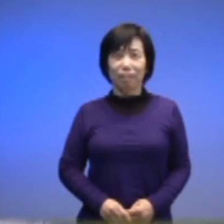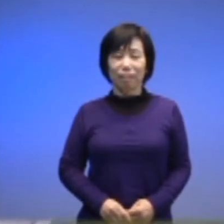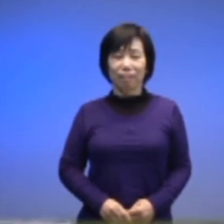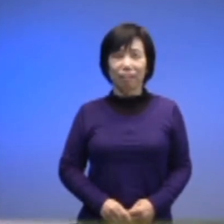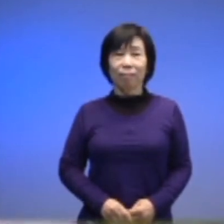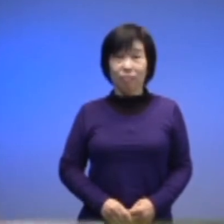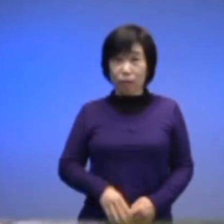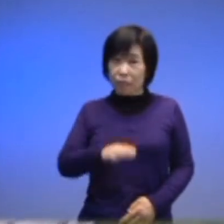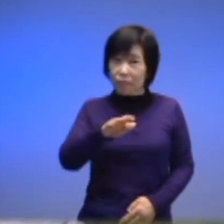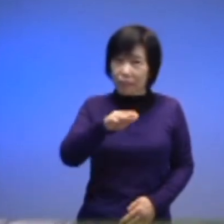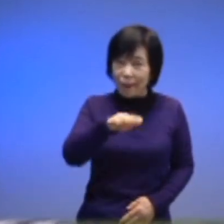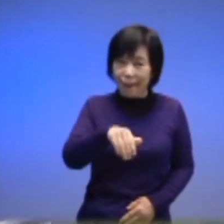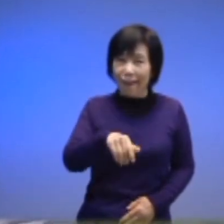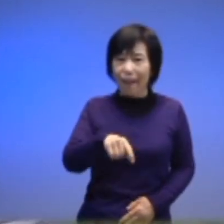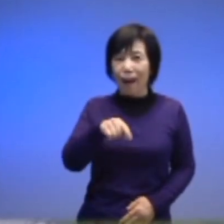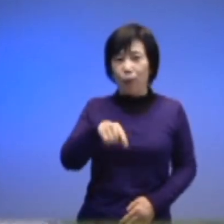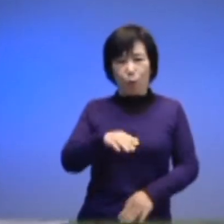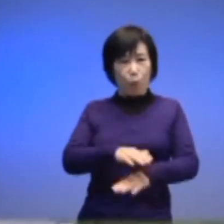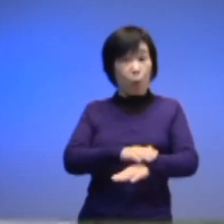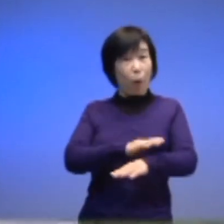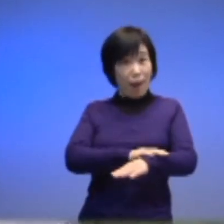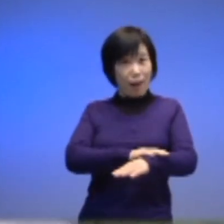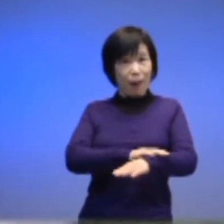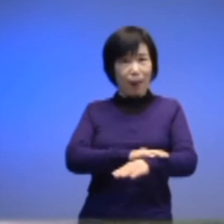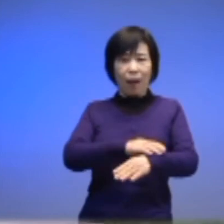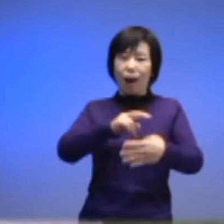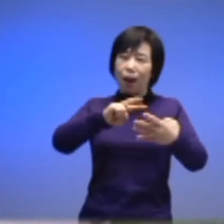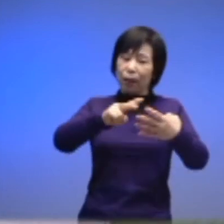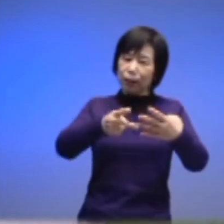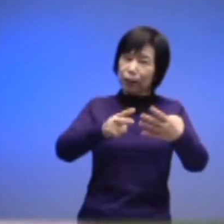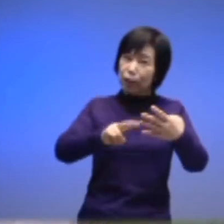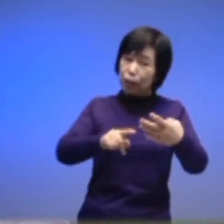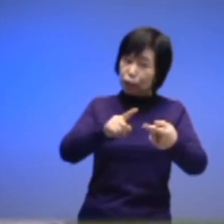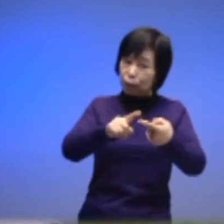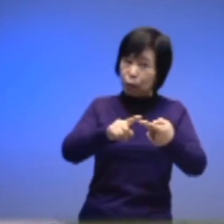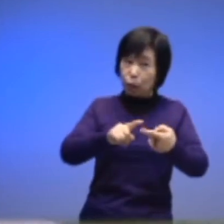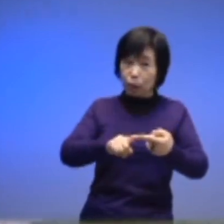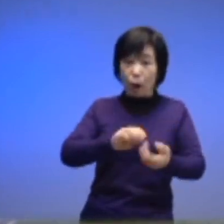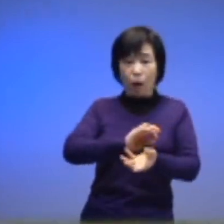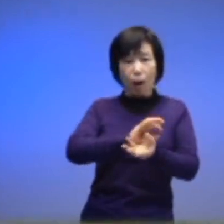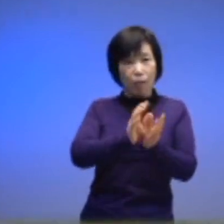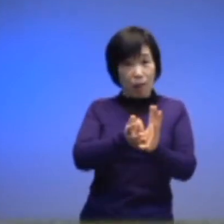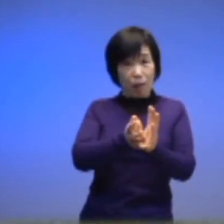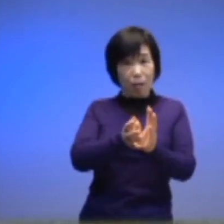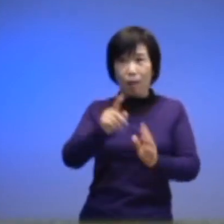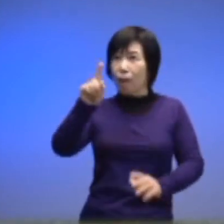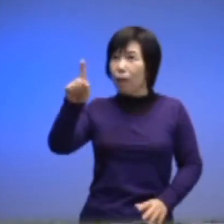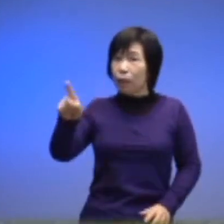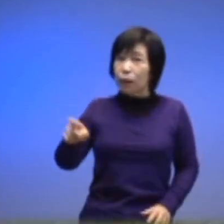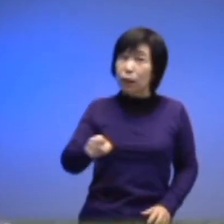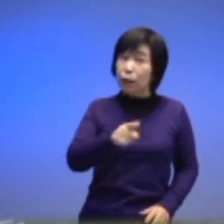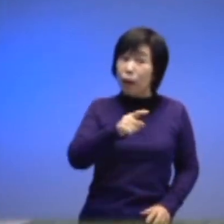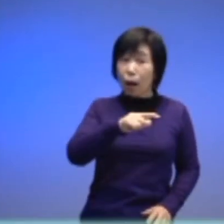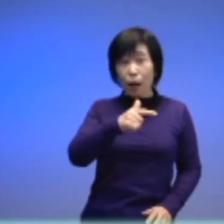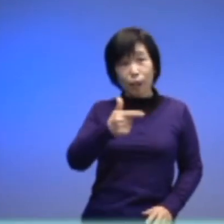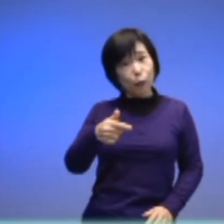そうそう、南部丘陵公園は四季折々の花や自然が楽しめるって知ってました？